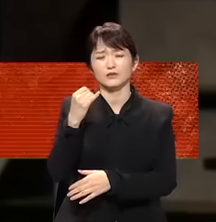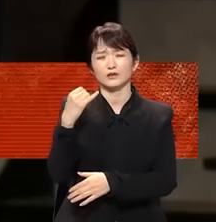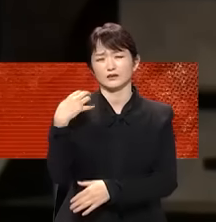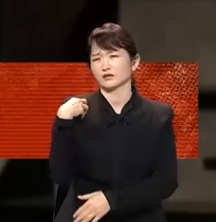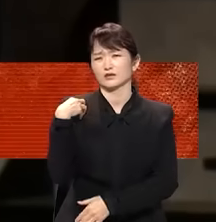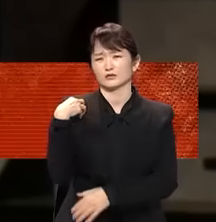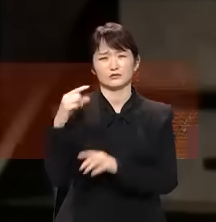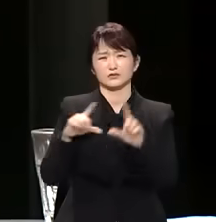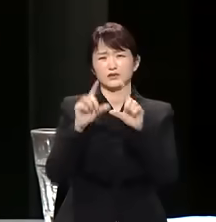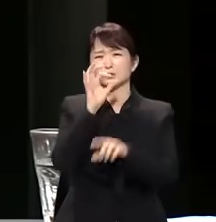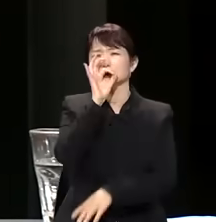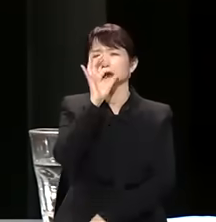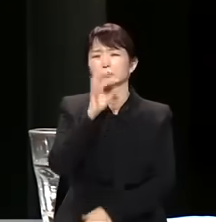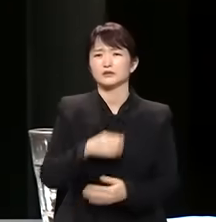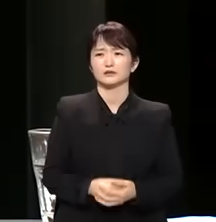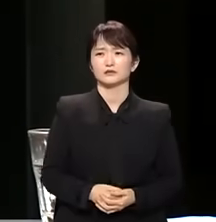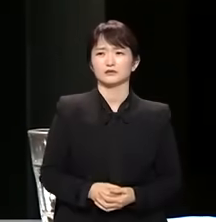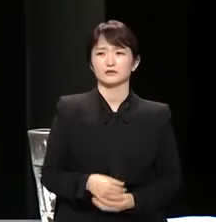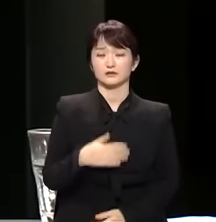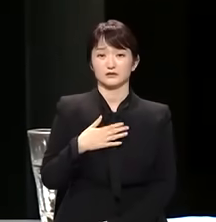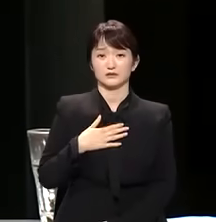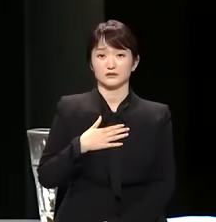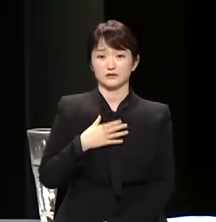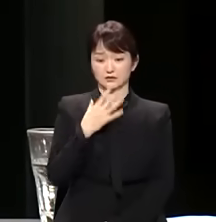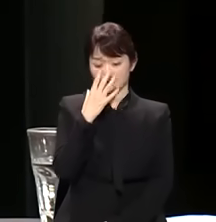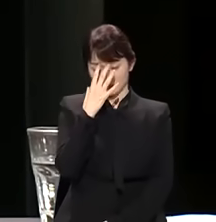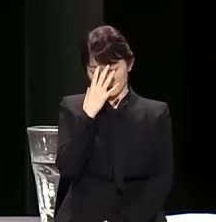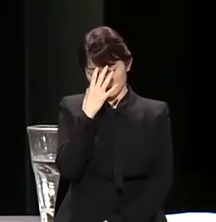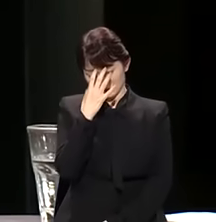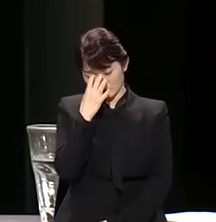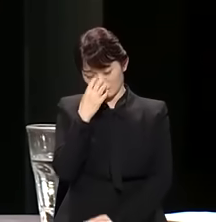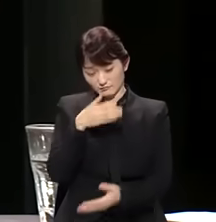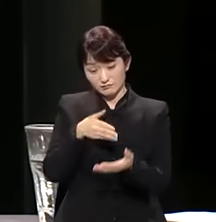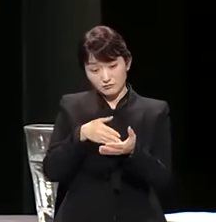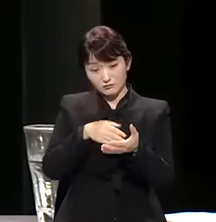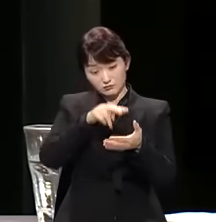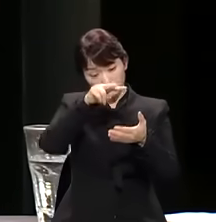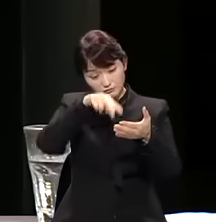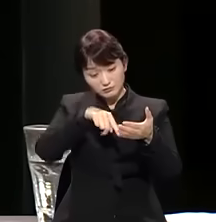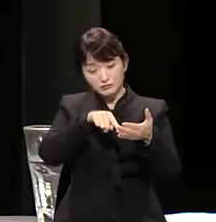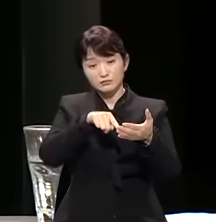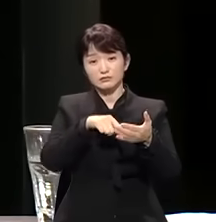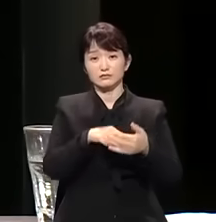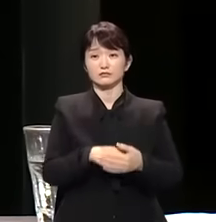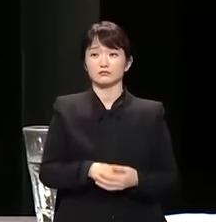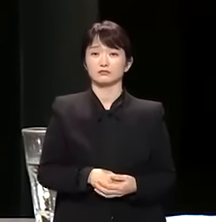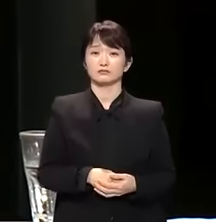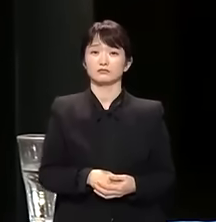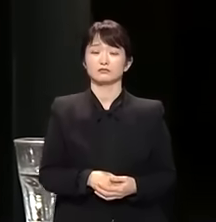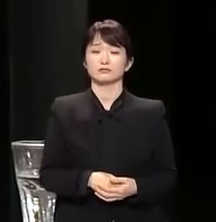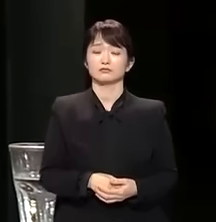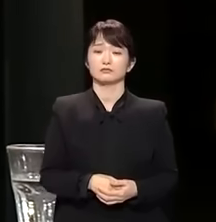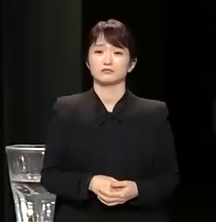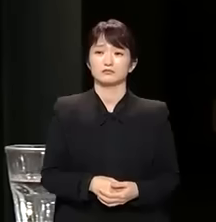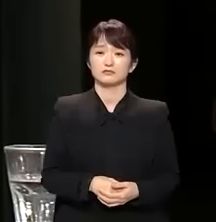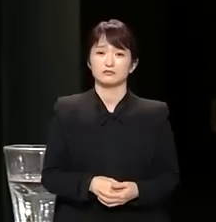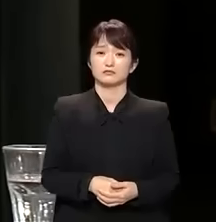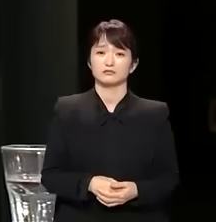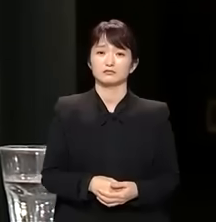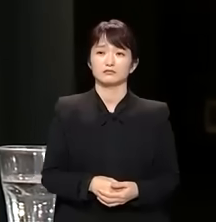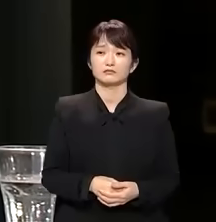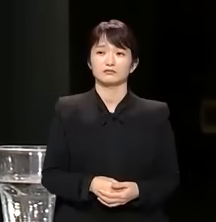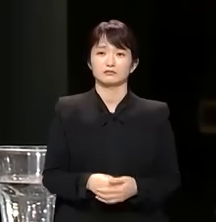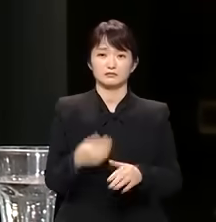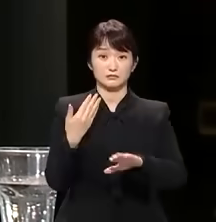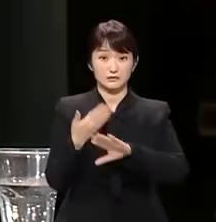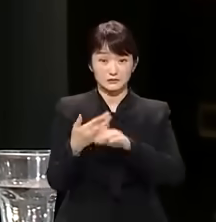맞아요 저도 이제 조울증 우울증 뭐 이런 보도가 나오길래 뭐 그니까 다른 비슷한